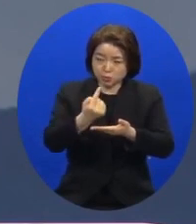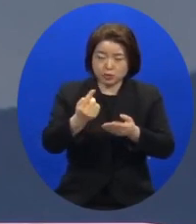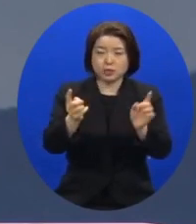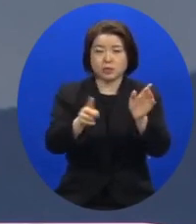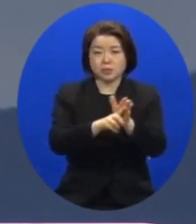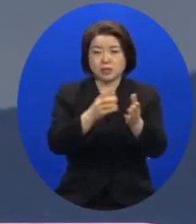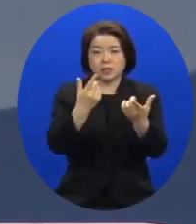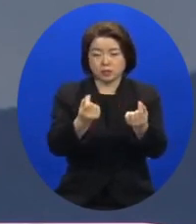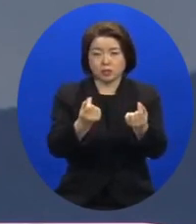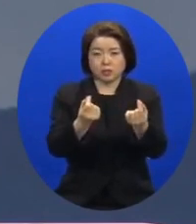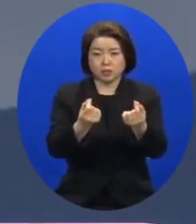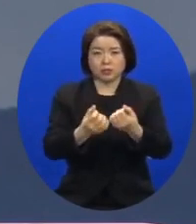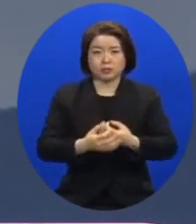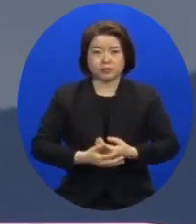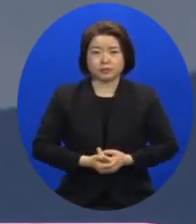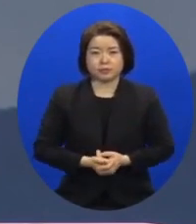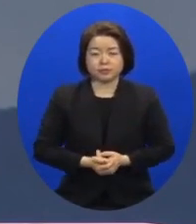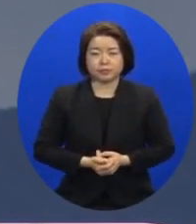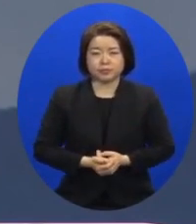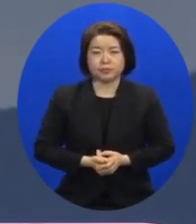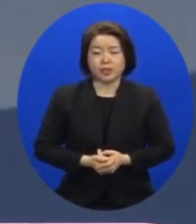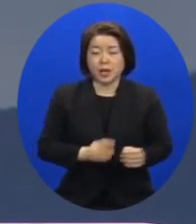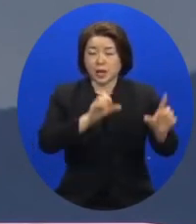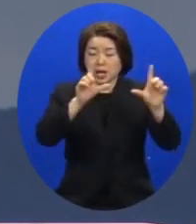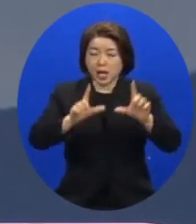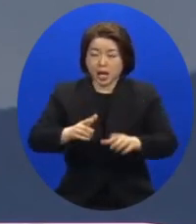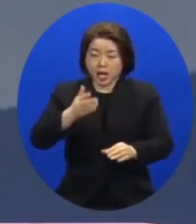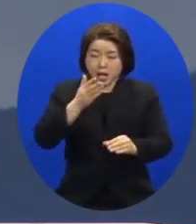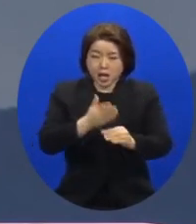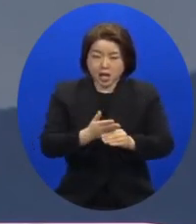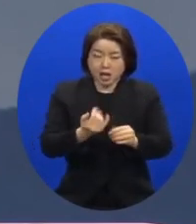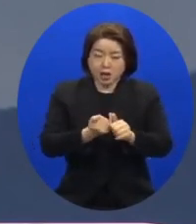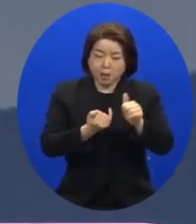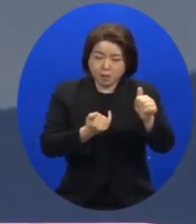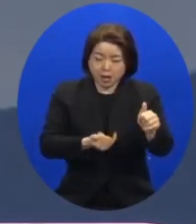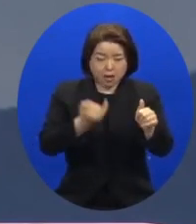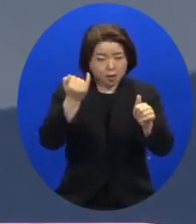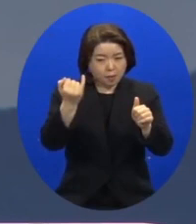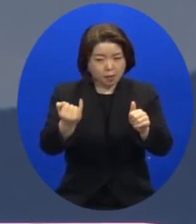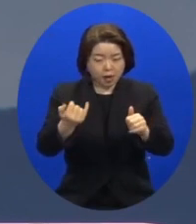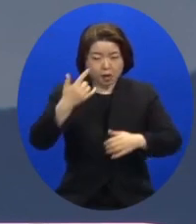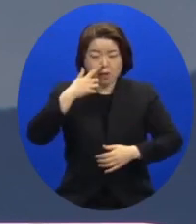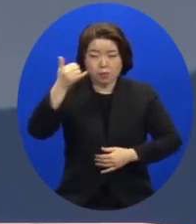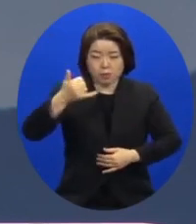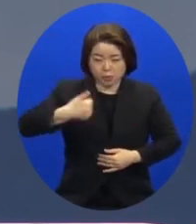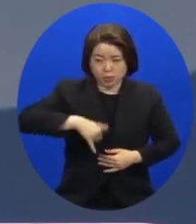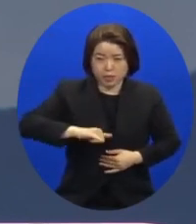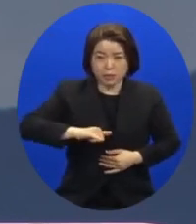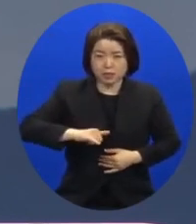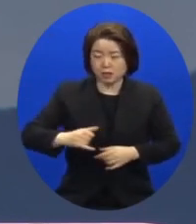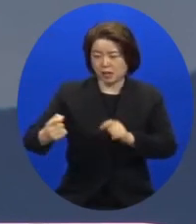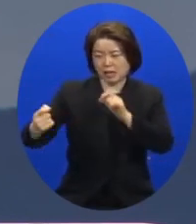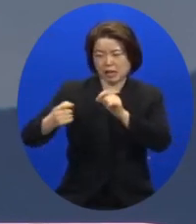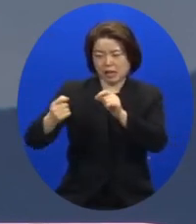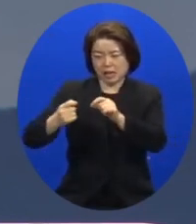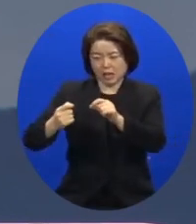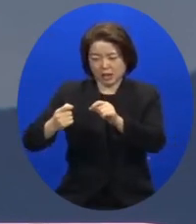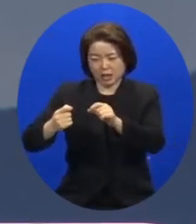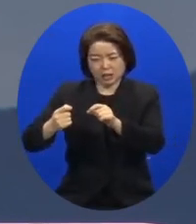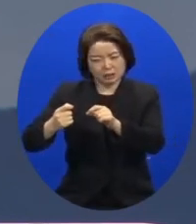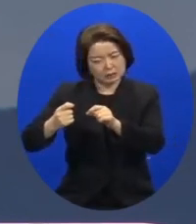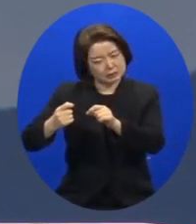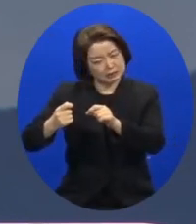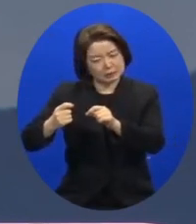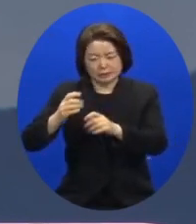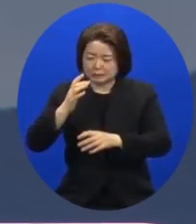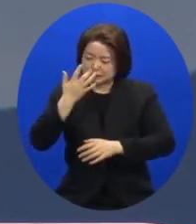우리가 살다가 보면 남편이나 아내 부모와 자녀 사이에도 가까이 하기 부담스러운 존재가 있을